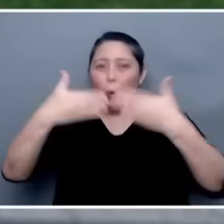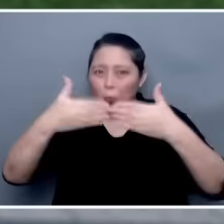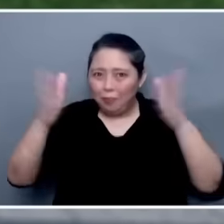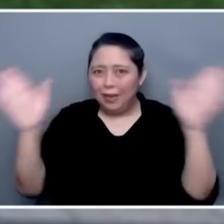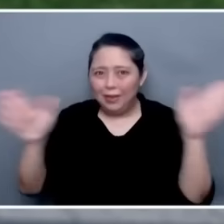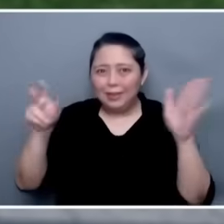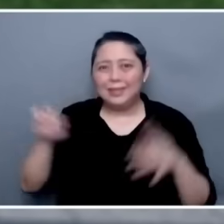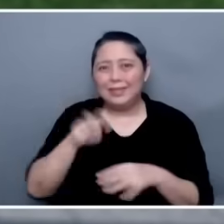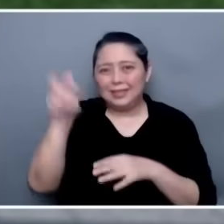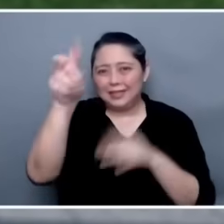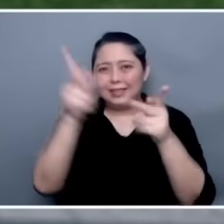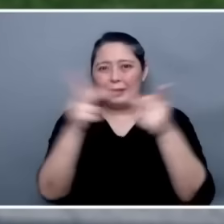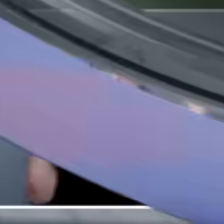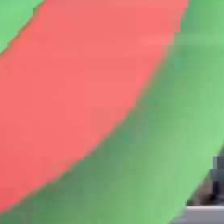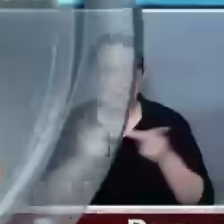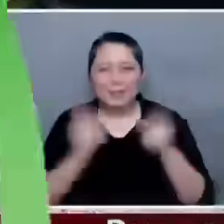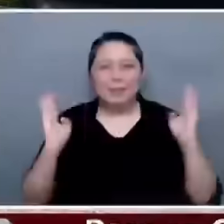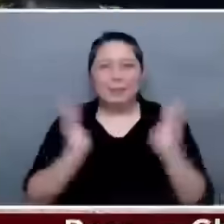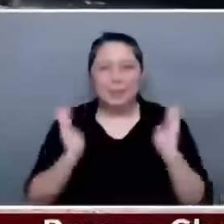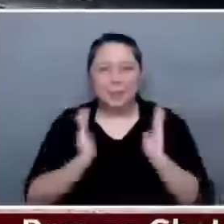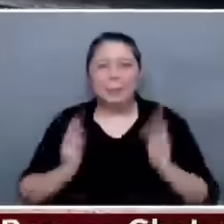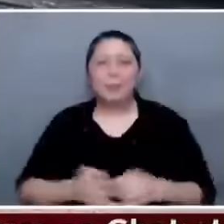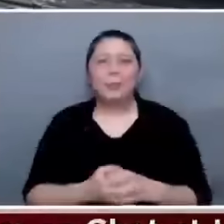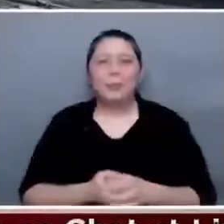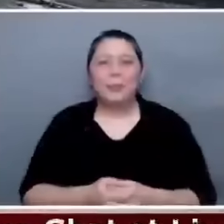Nagpapatrol Dobie de Guzman.